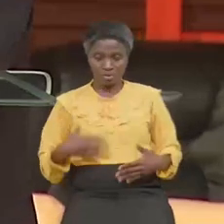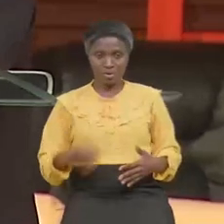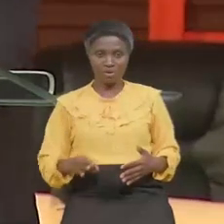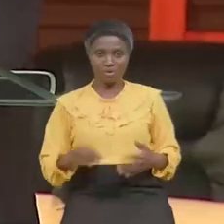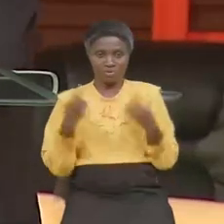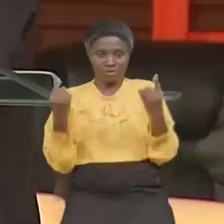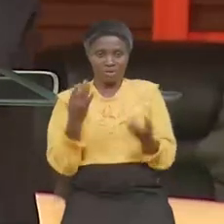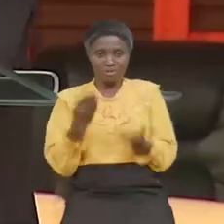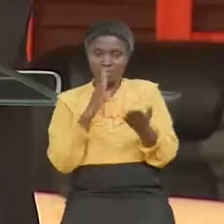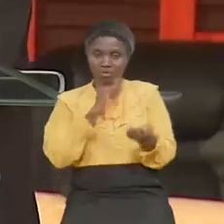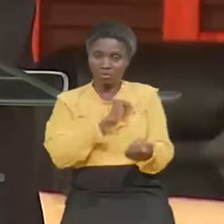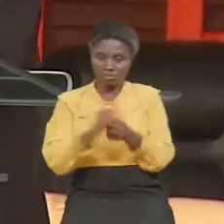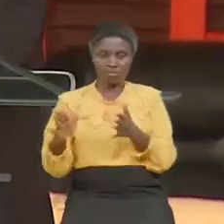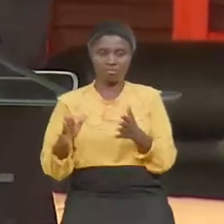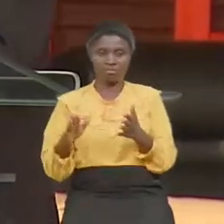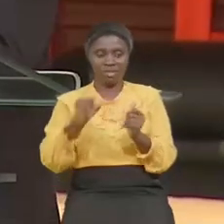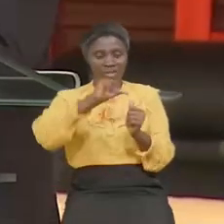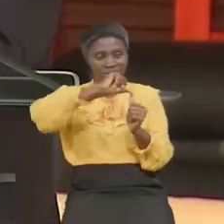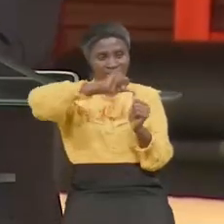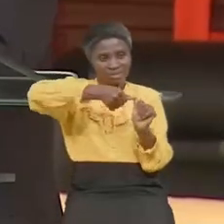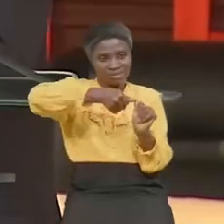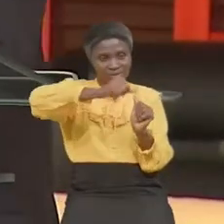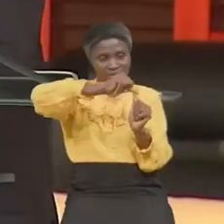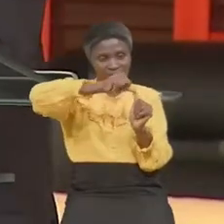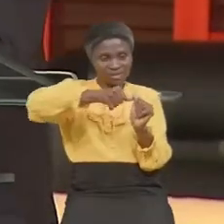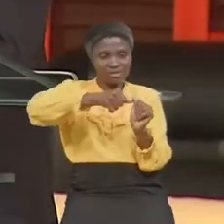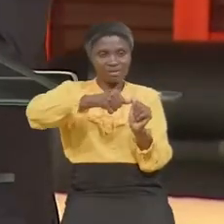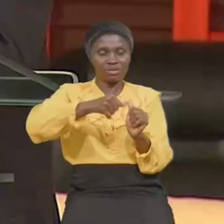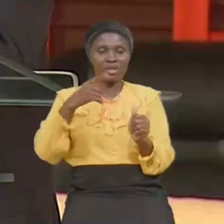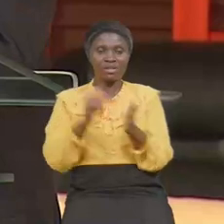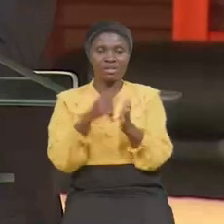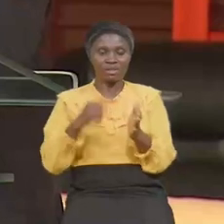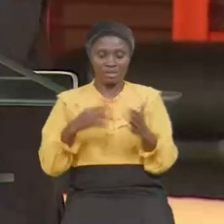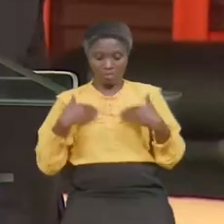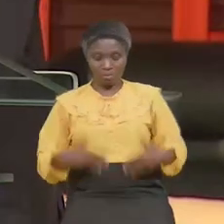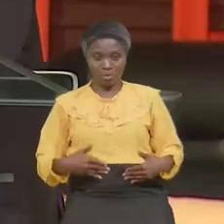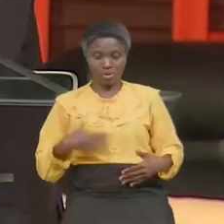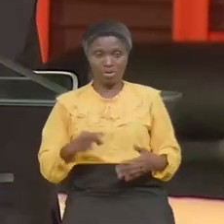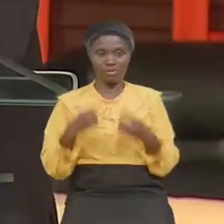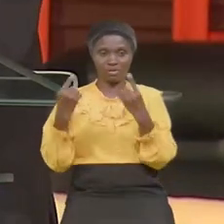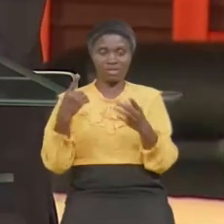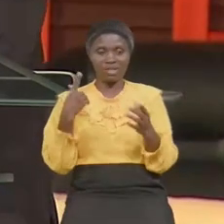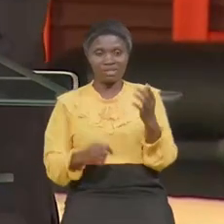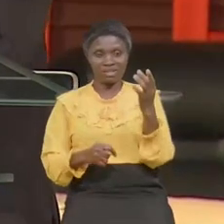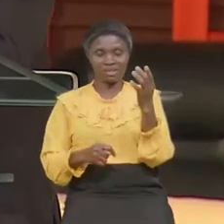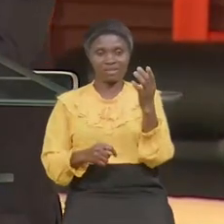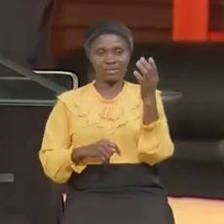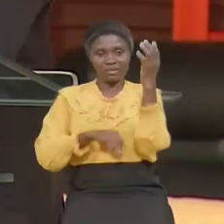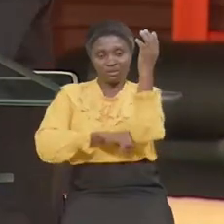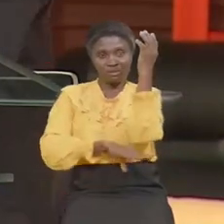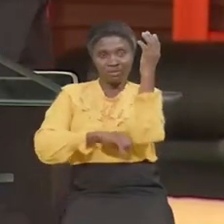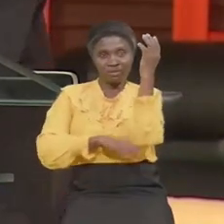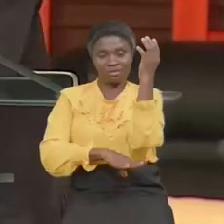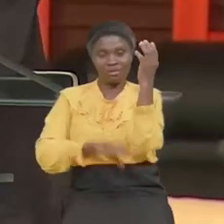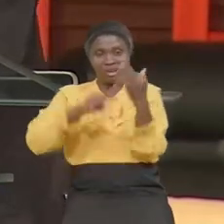Circoncision. Pour que le corps du péché, le noyau du péché, l'origine du péché,